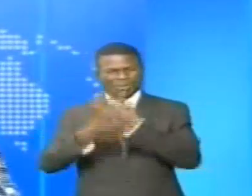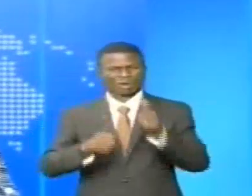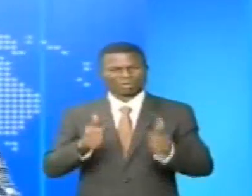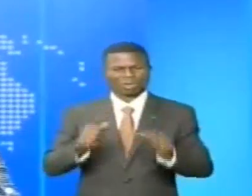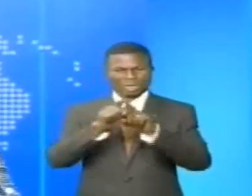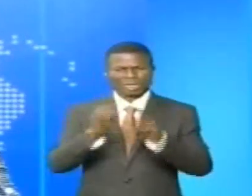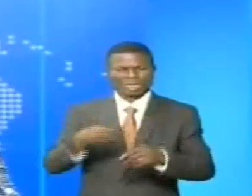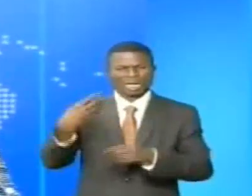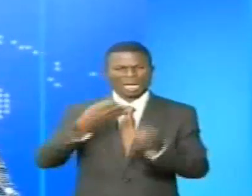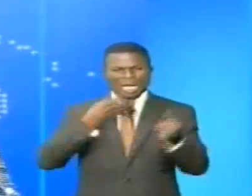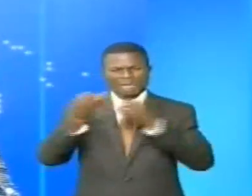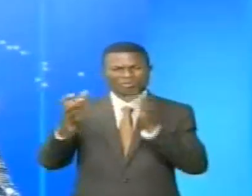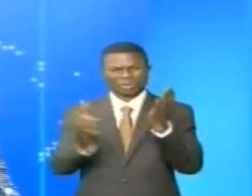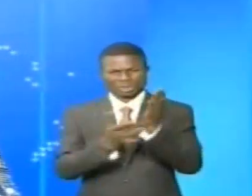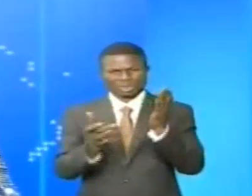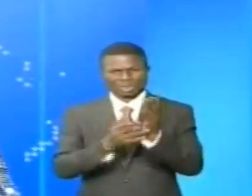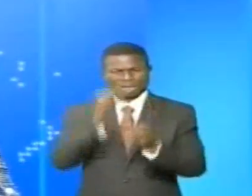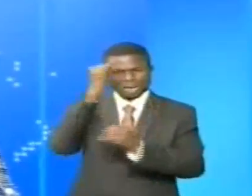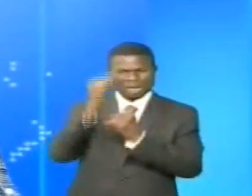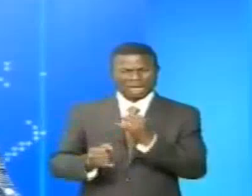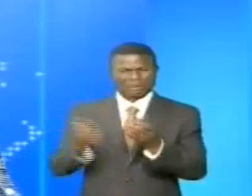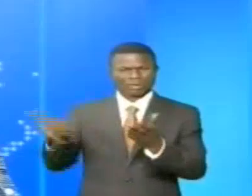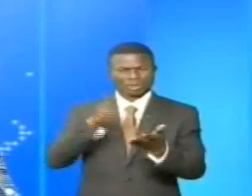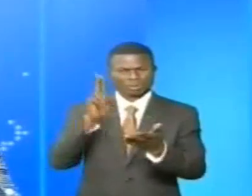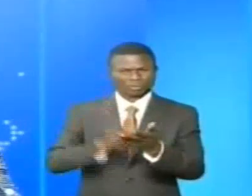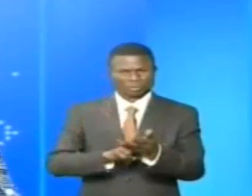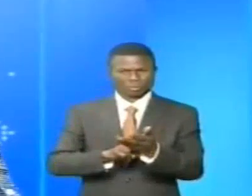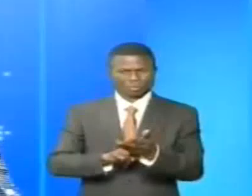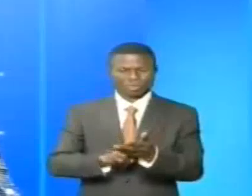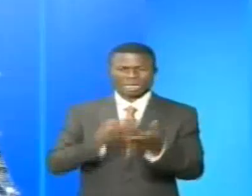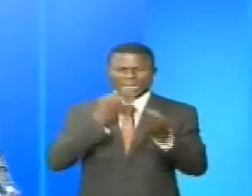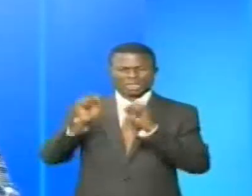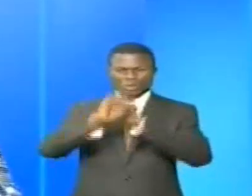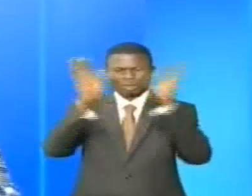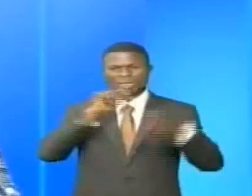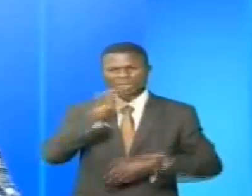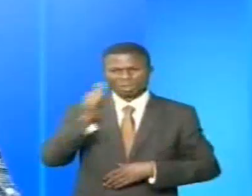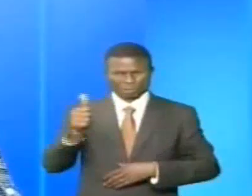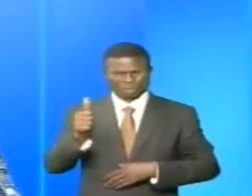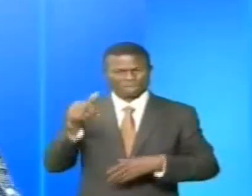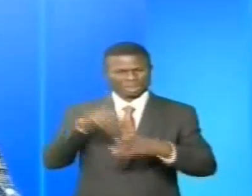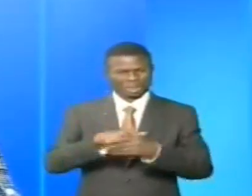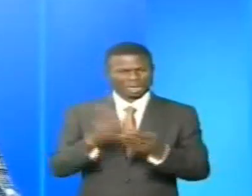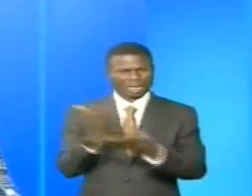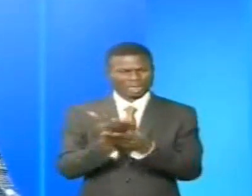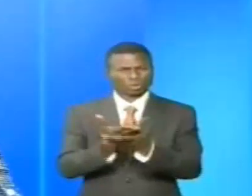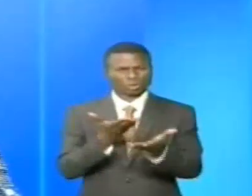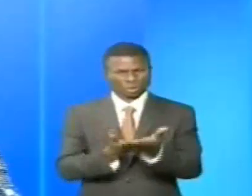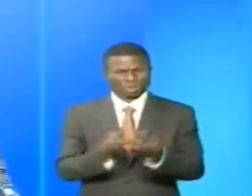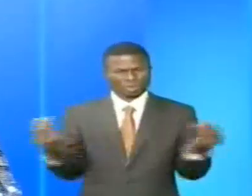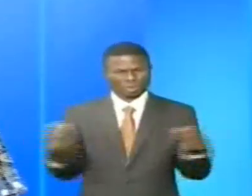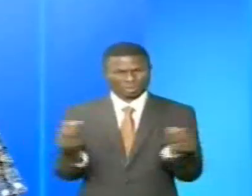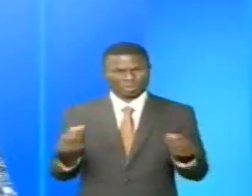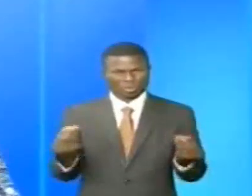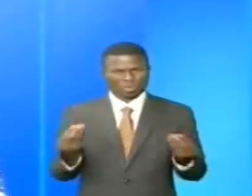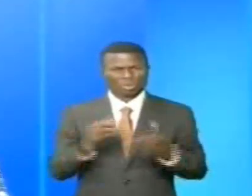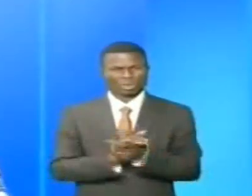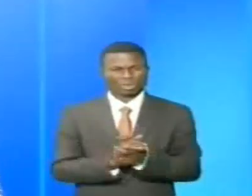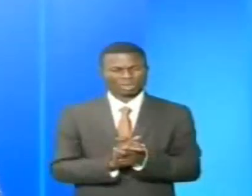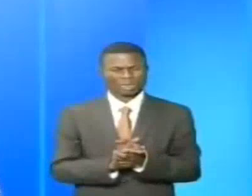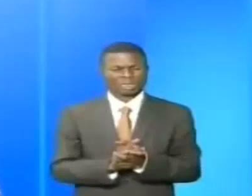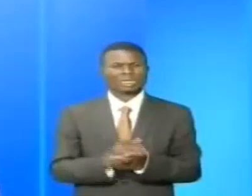données techniques à la fin du contrat n'avaient pas été précisées dans ces mêmes contrats. C'est pourquoi, et dans le